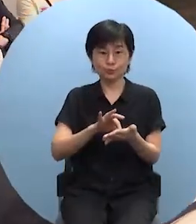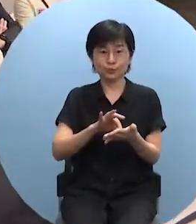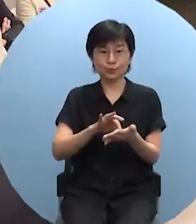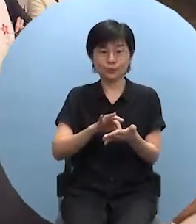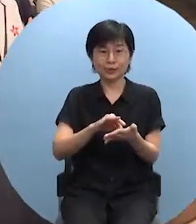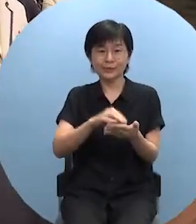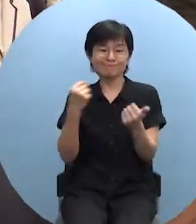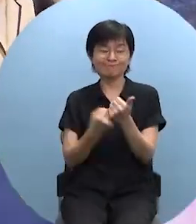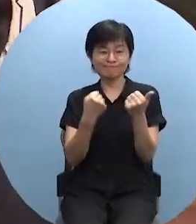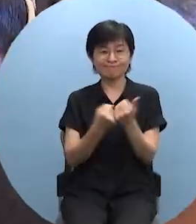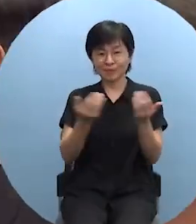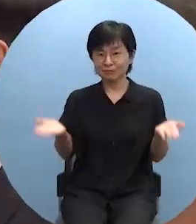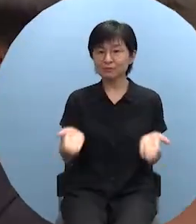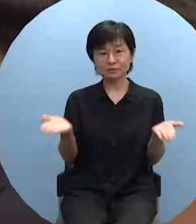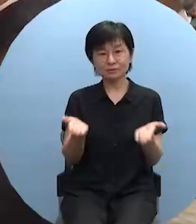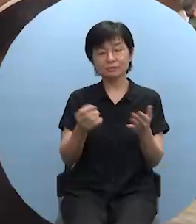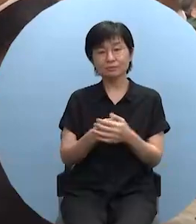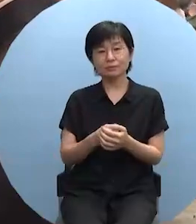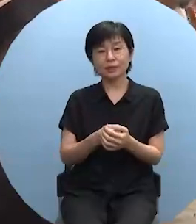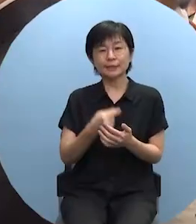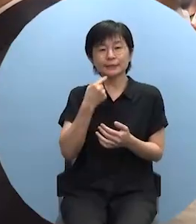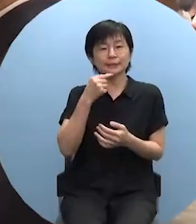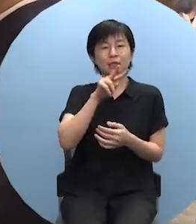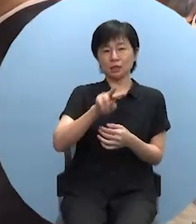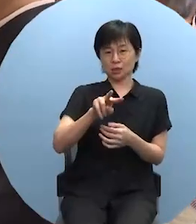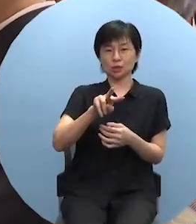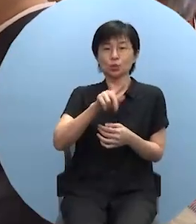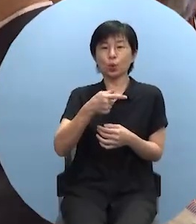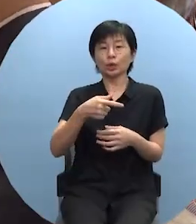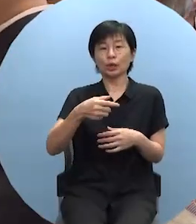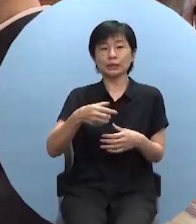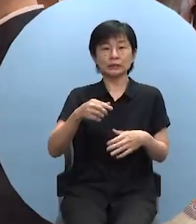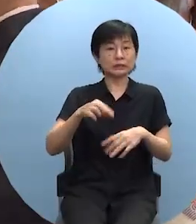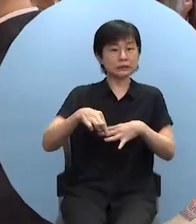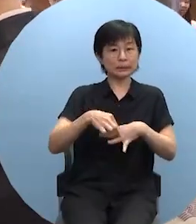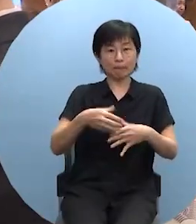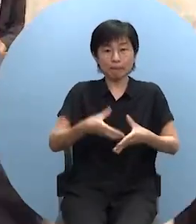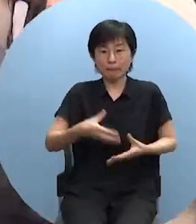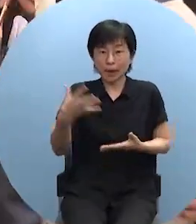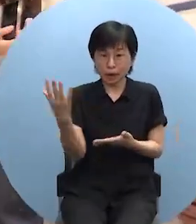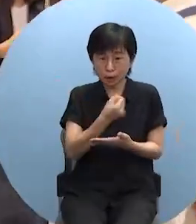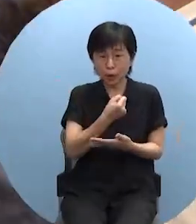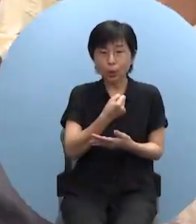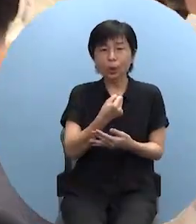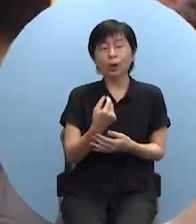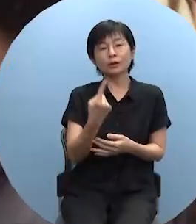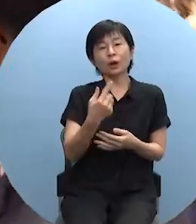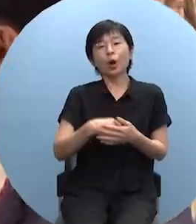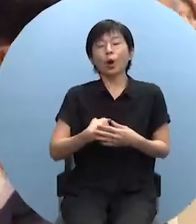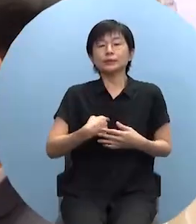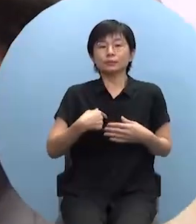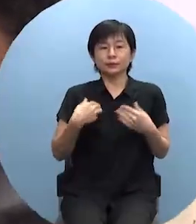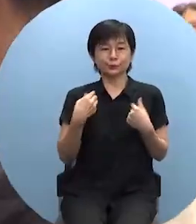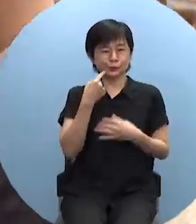氣，更加親自見證了其中一面金牌的誕生，心情是非常之激